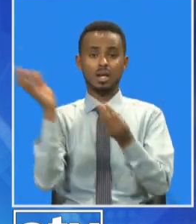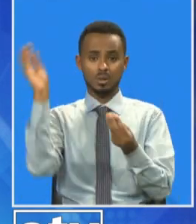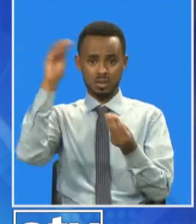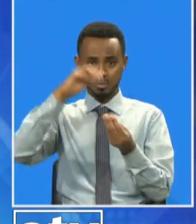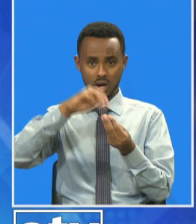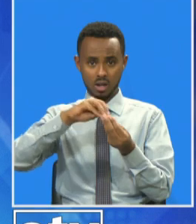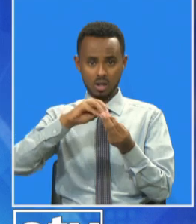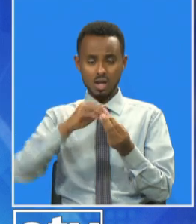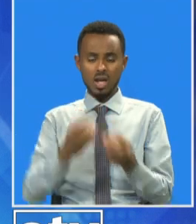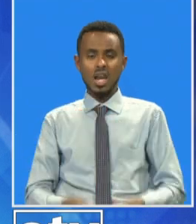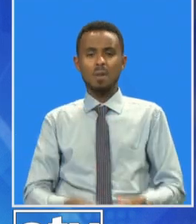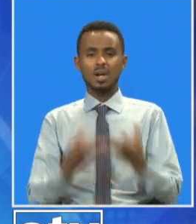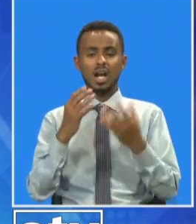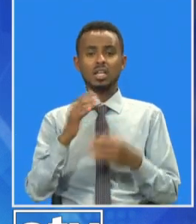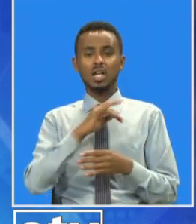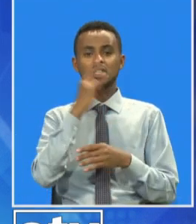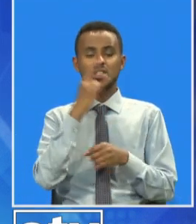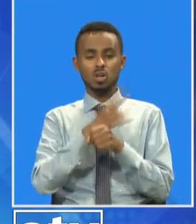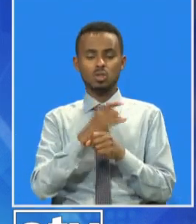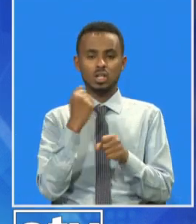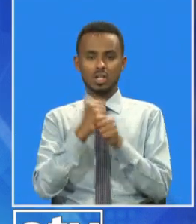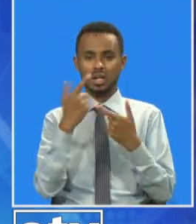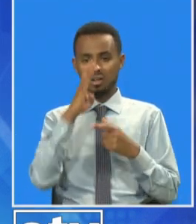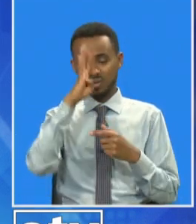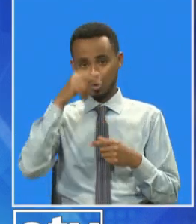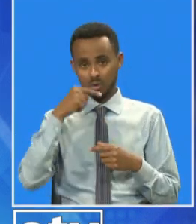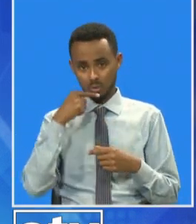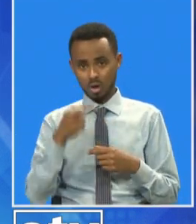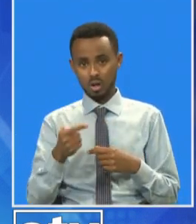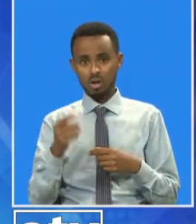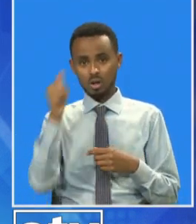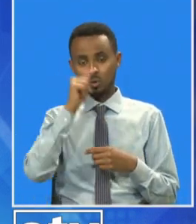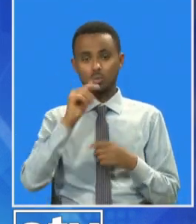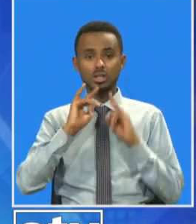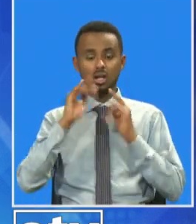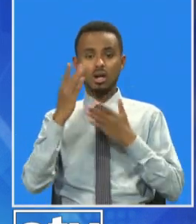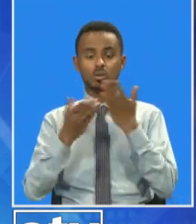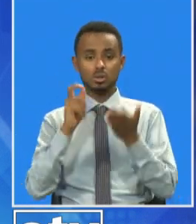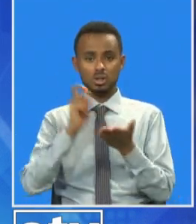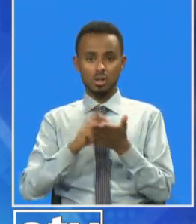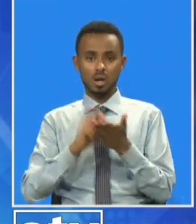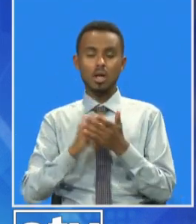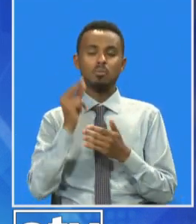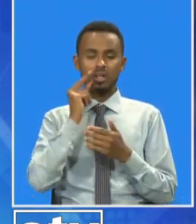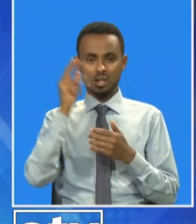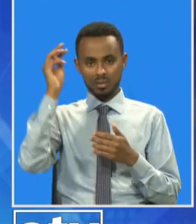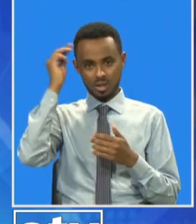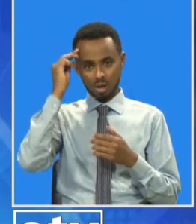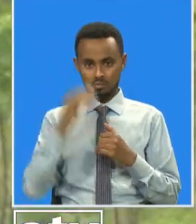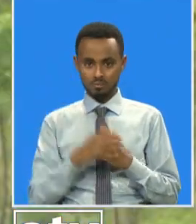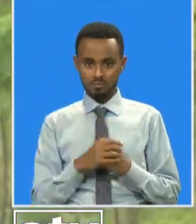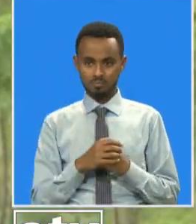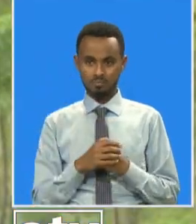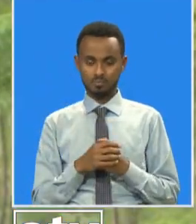በተጨማሪ ለበርካታ ዜጎች የስራ ዕድል ፈጥሮላቸዋል። ለኢዚያ ዘገባ ቤተልሔም ትጋባው።